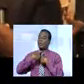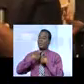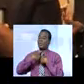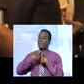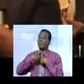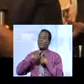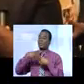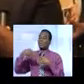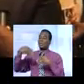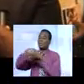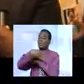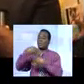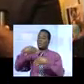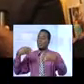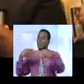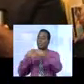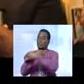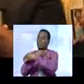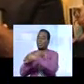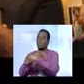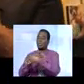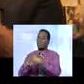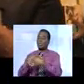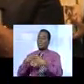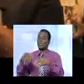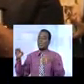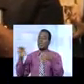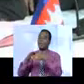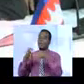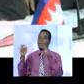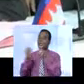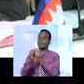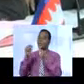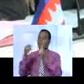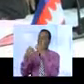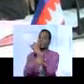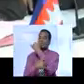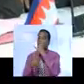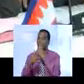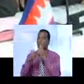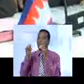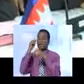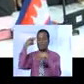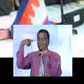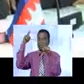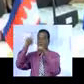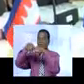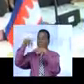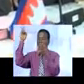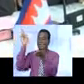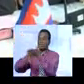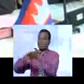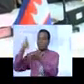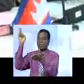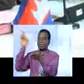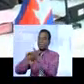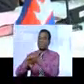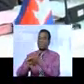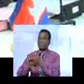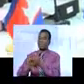des échanges, hein, de partenariat avec ce pays. Cette convention, fruit de